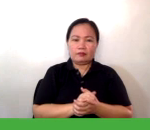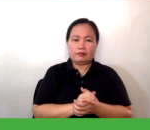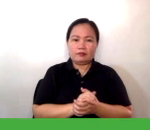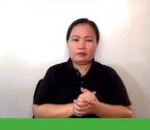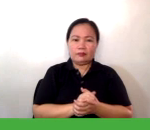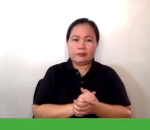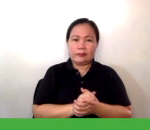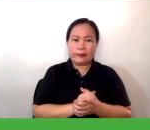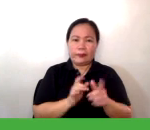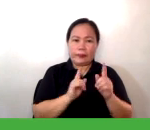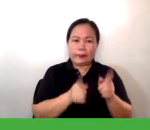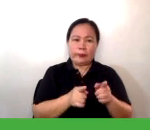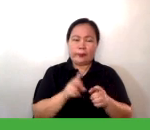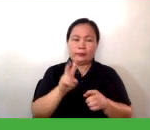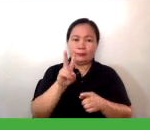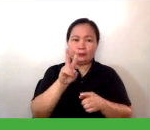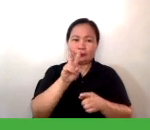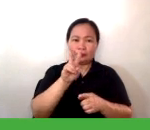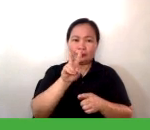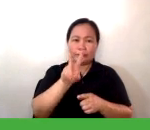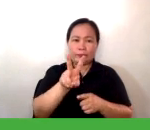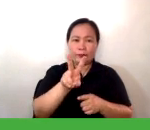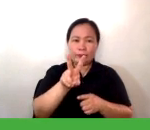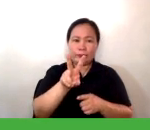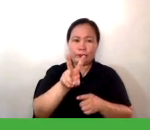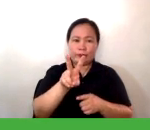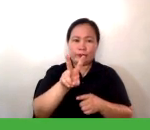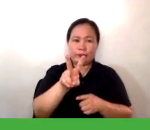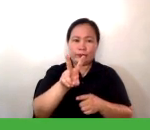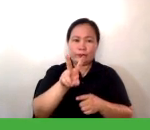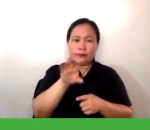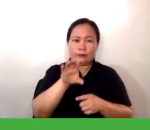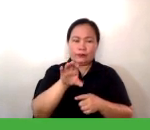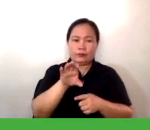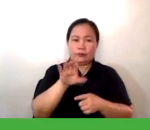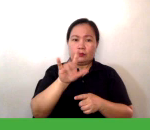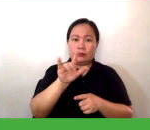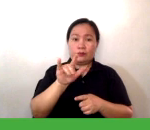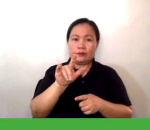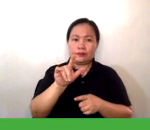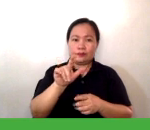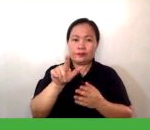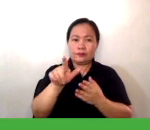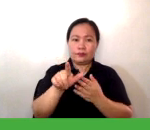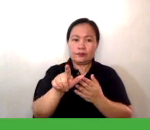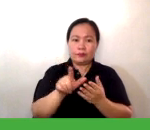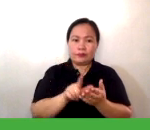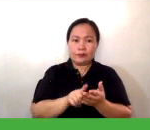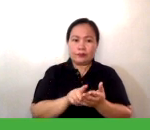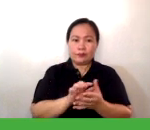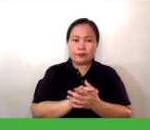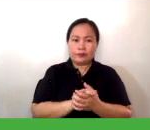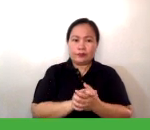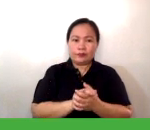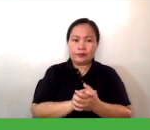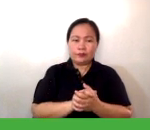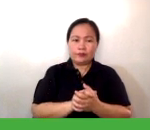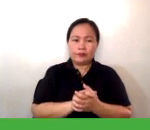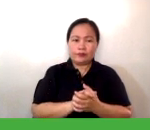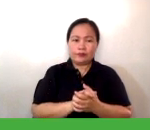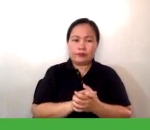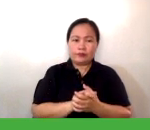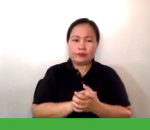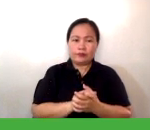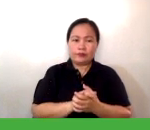million divided by 1,000, that is 225 liters.